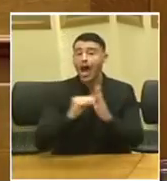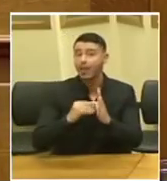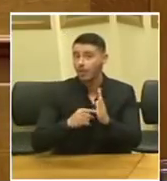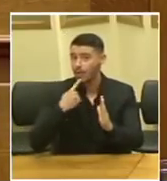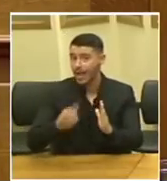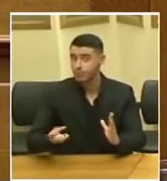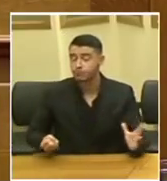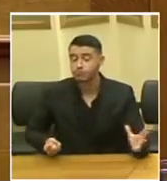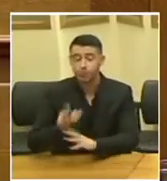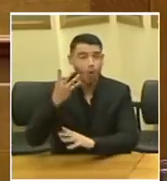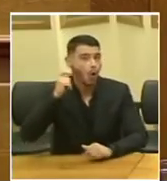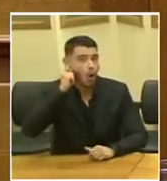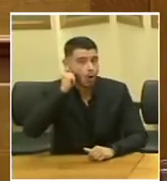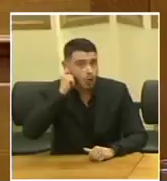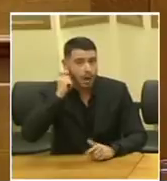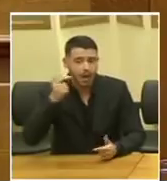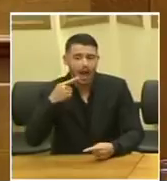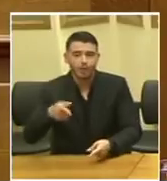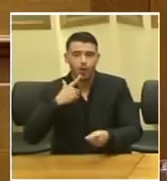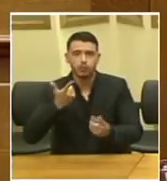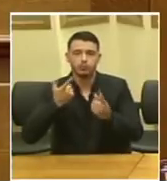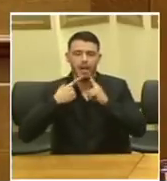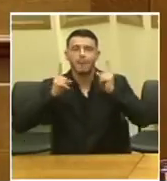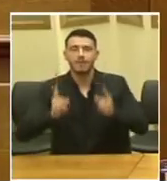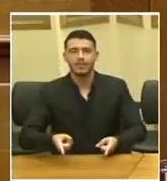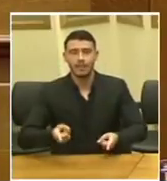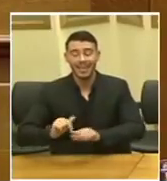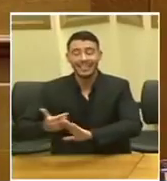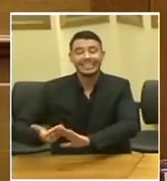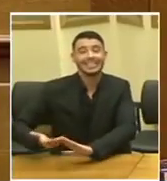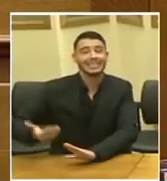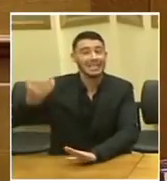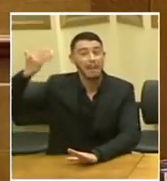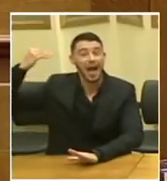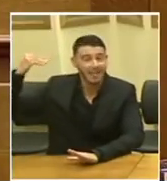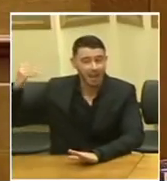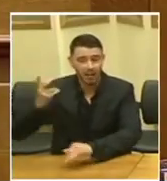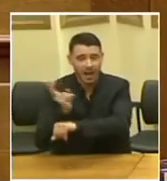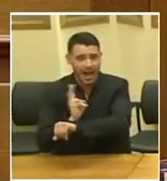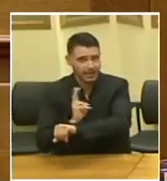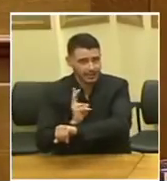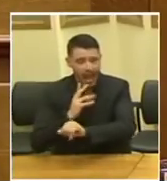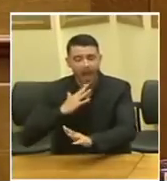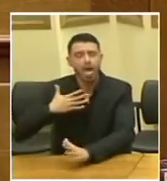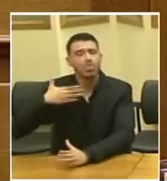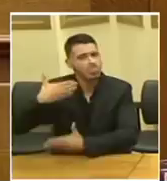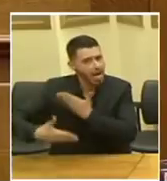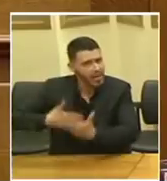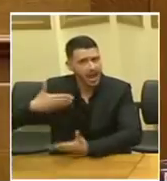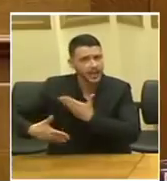ονόματα απευθείας με το νέο όνομα. Τα παλιά σε μια διαδικασία 5 ετών. Τι σημαίνει διαδικασία